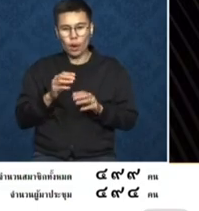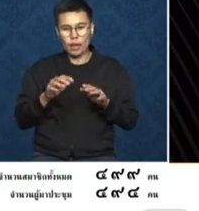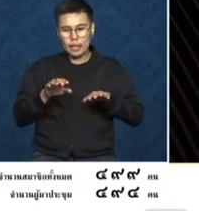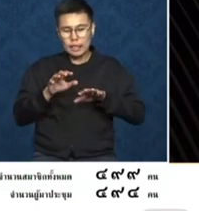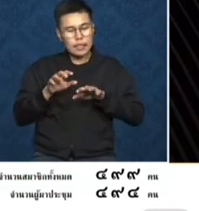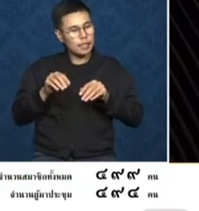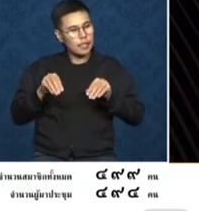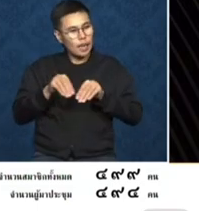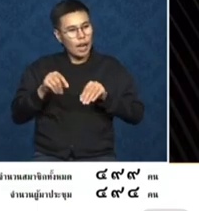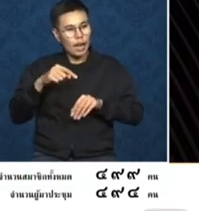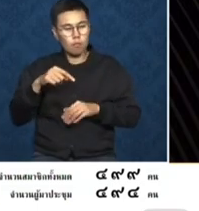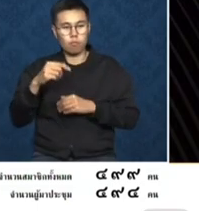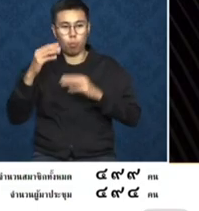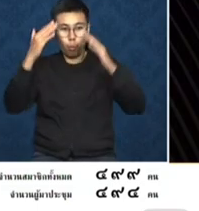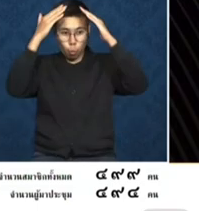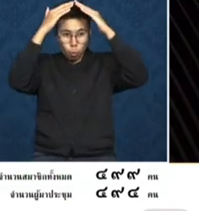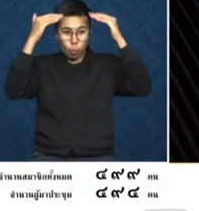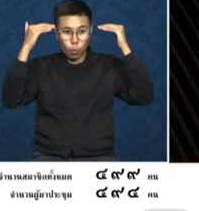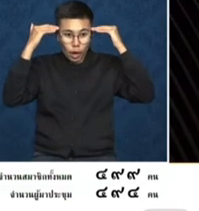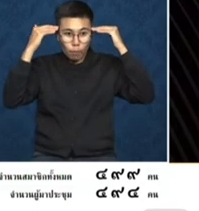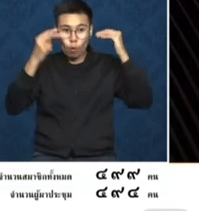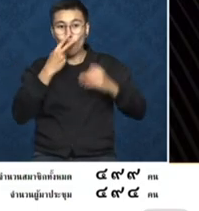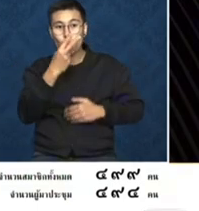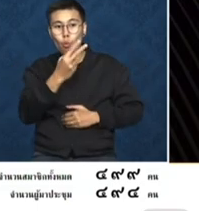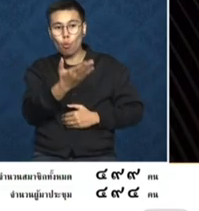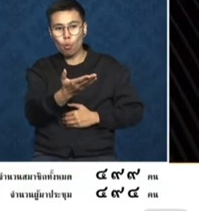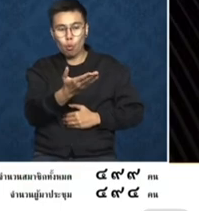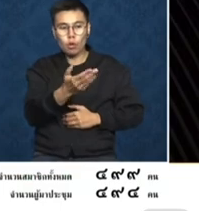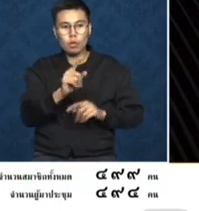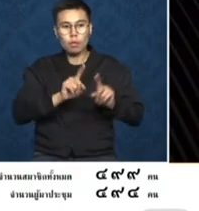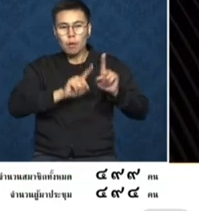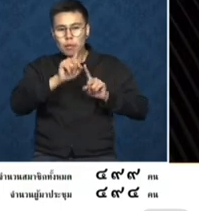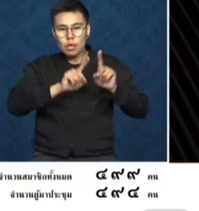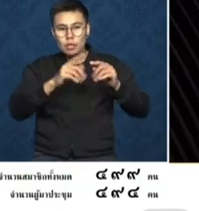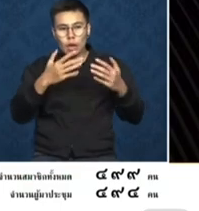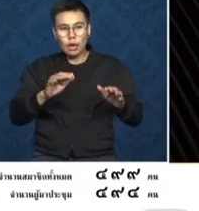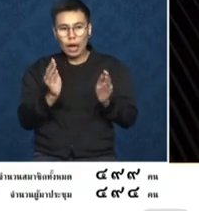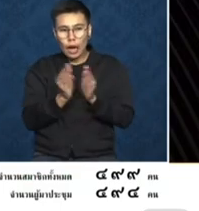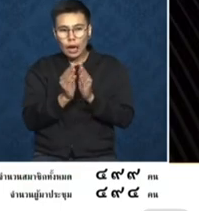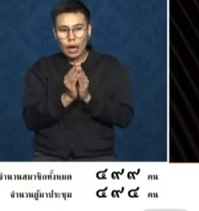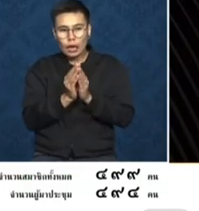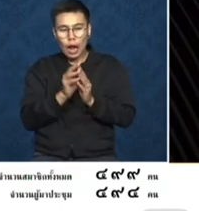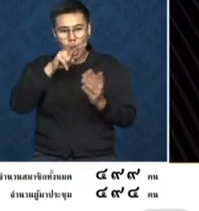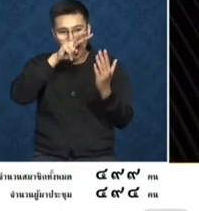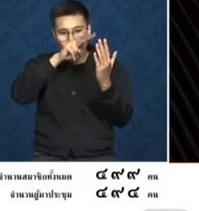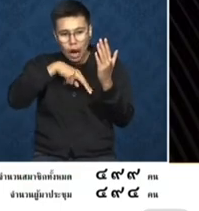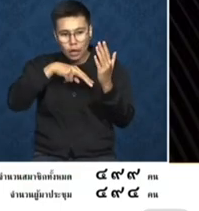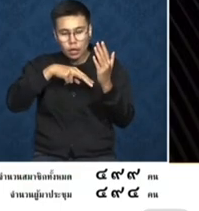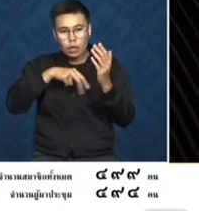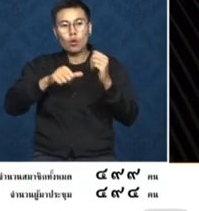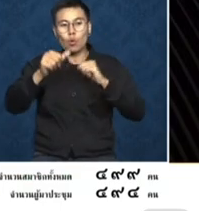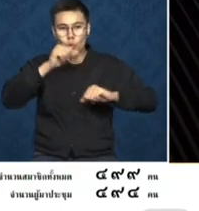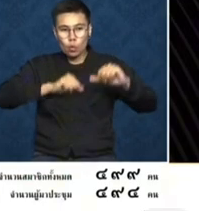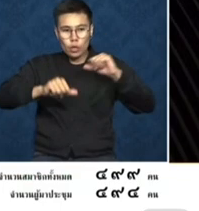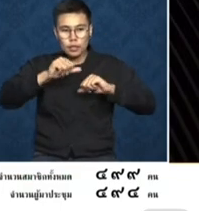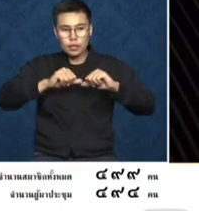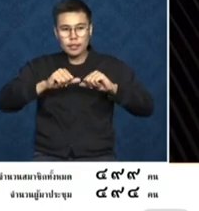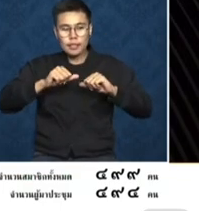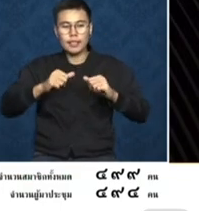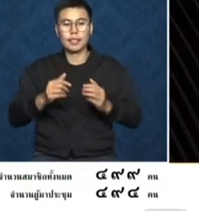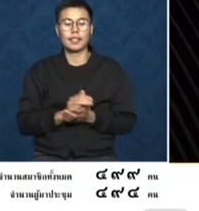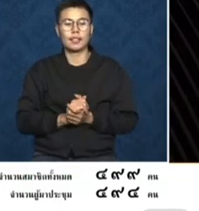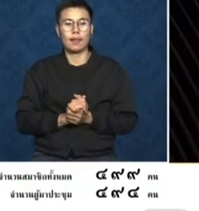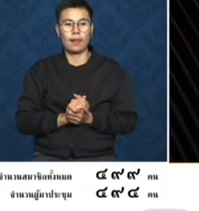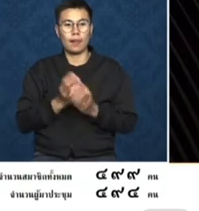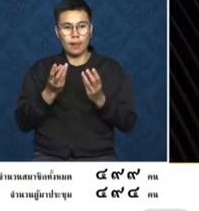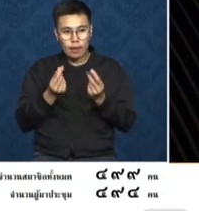่ประเทศเวีดนามลองดูประเทศเวีดนามคะแนนทั้ง 3 ด้านการอ่านขนิดวิตเธีบเท่า